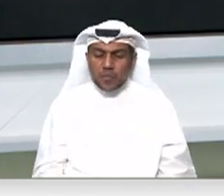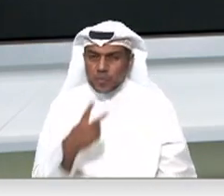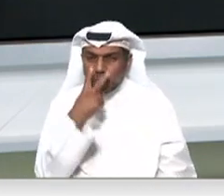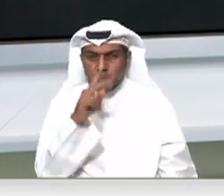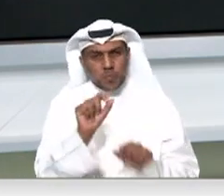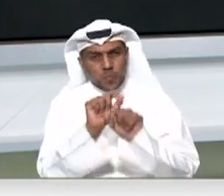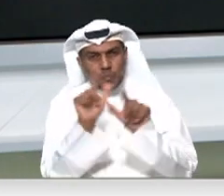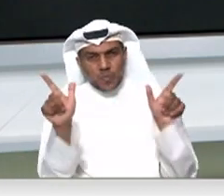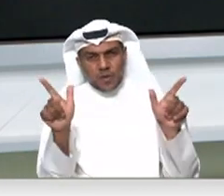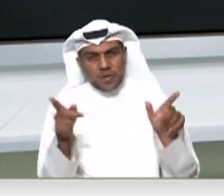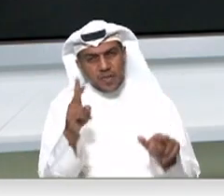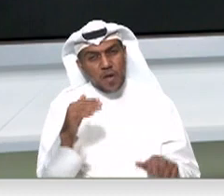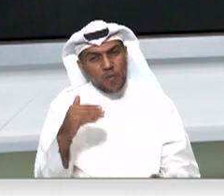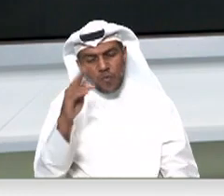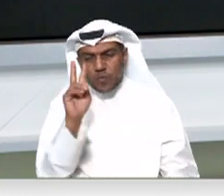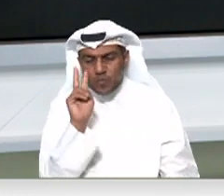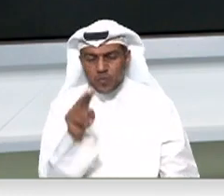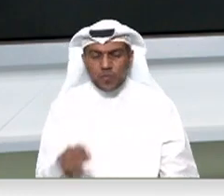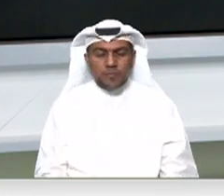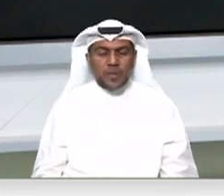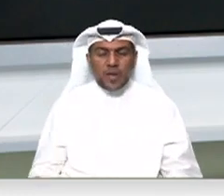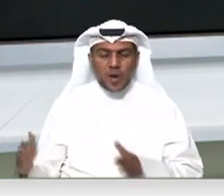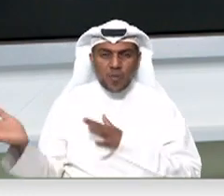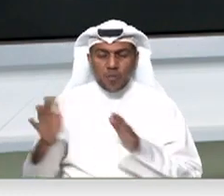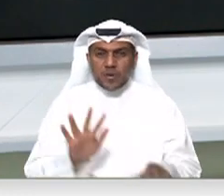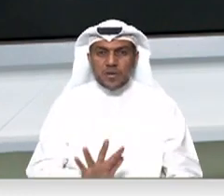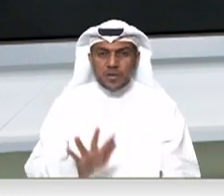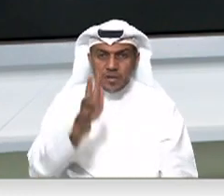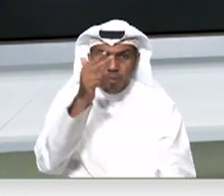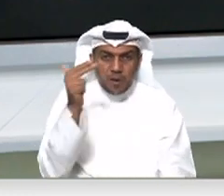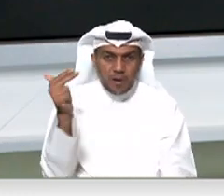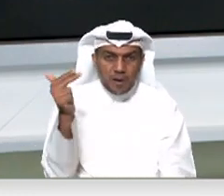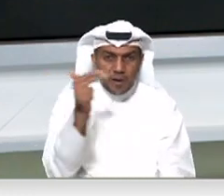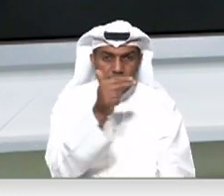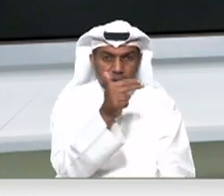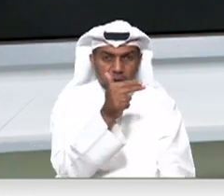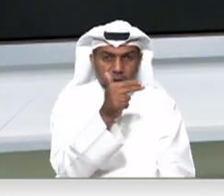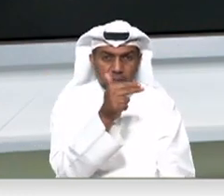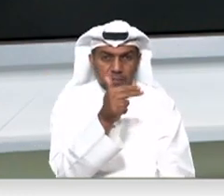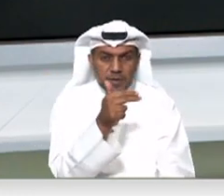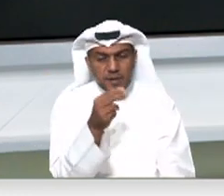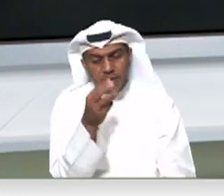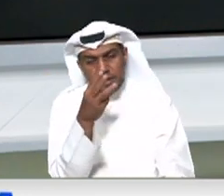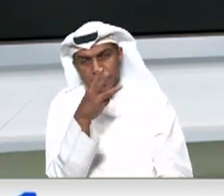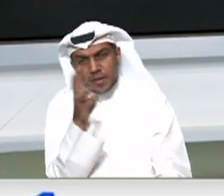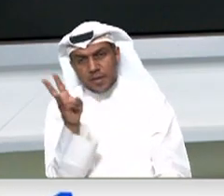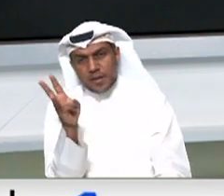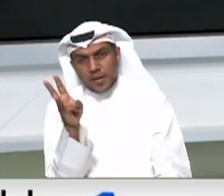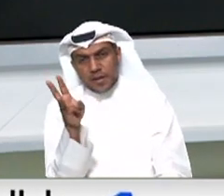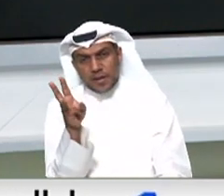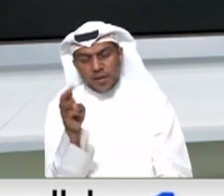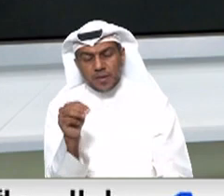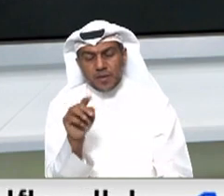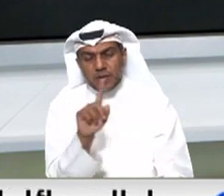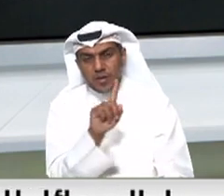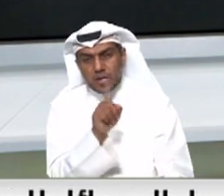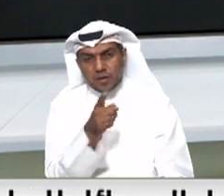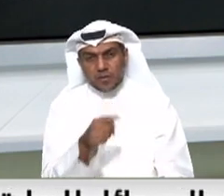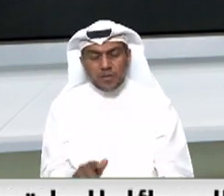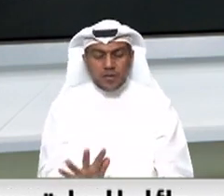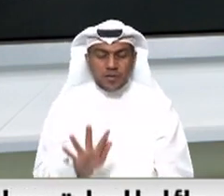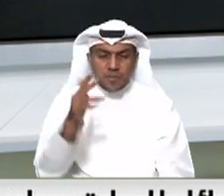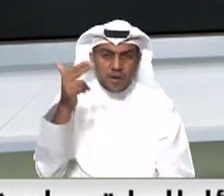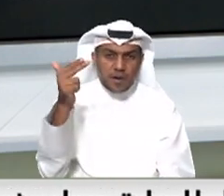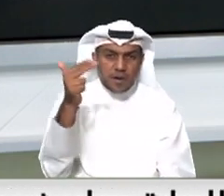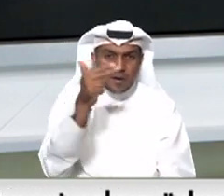اكثر من 12 كيلو متر كحد اقصى سرعه الرياح الشماليه الغربيه اليوم تصل في سرعتها الى الثلاثين كيلو متر في الساعه شماليه غربيه الى